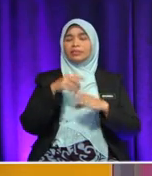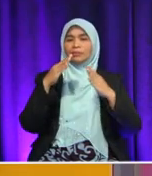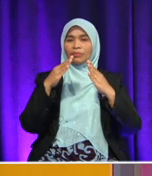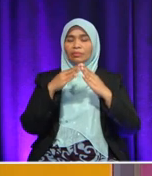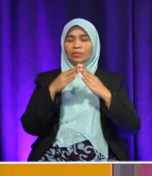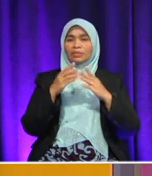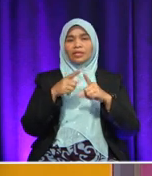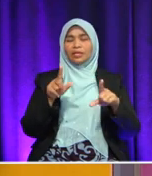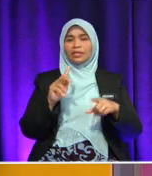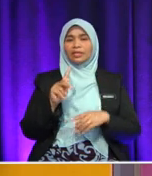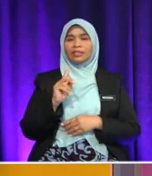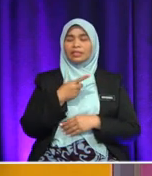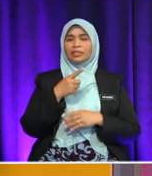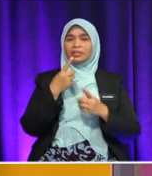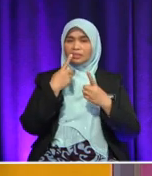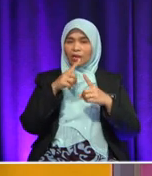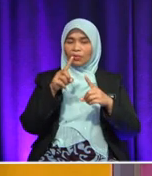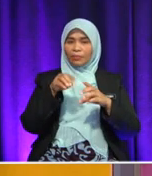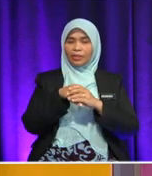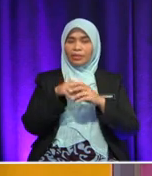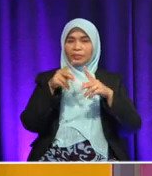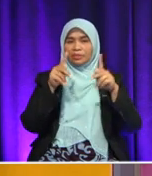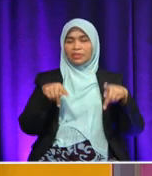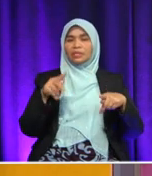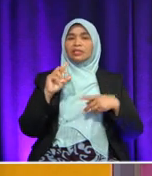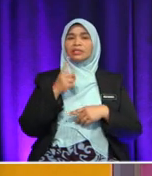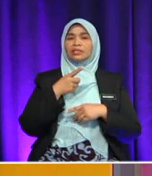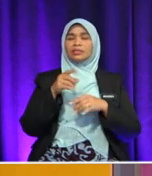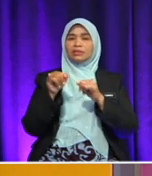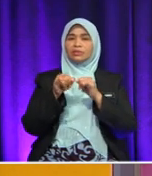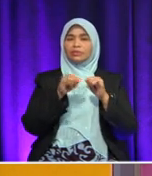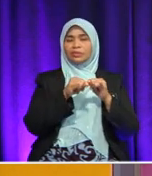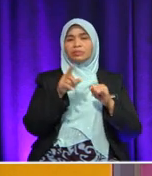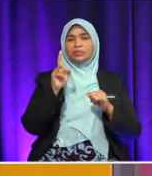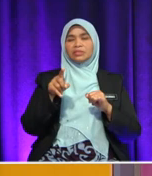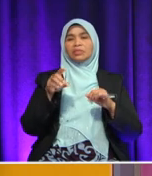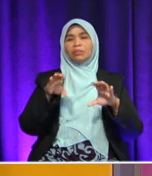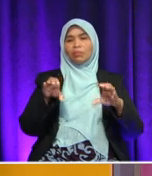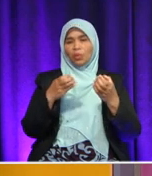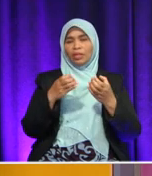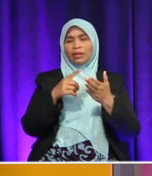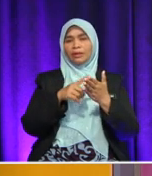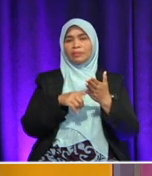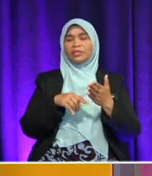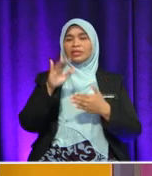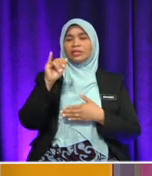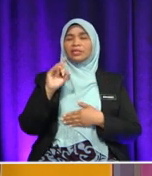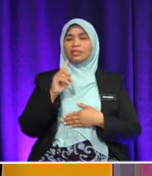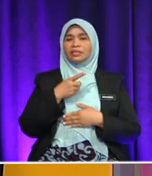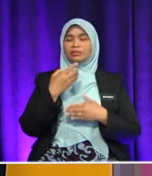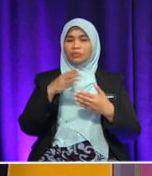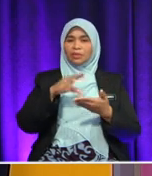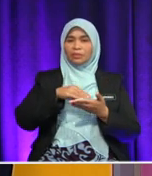pemeriksaan kita juga perlu mengamalkan apa yang telah kita pelajari amalkan dengan secara beradab dan